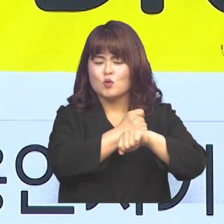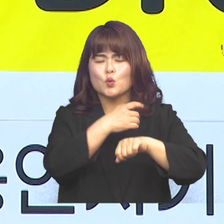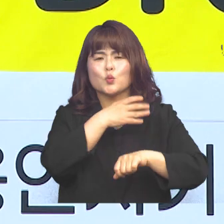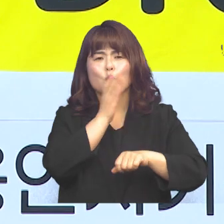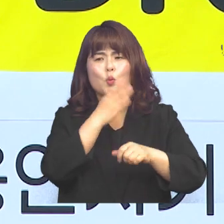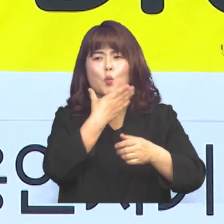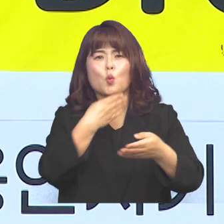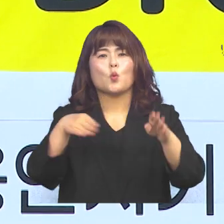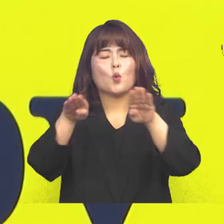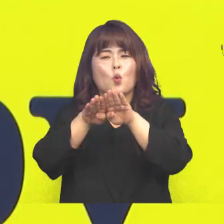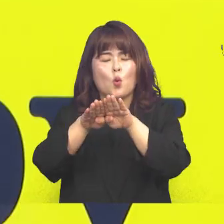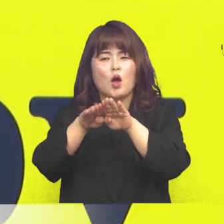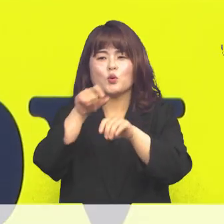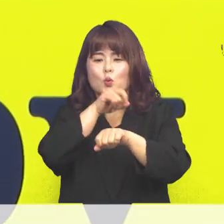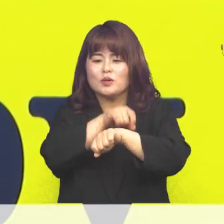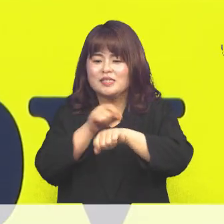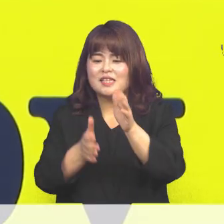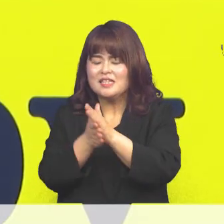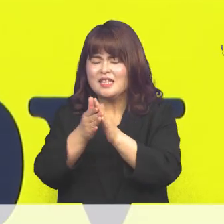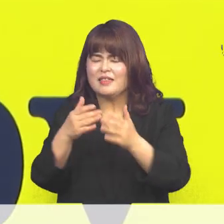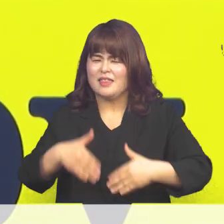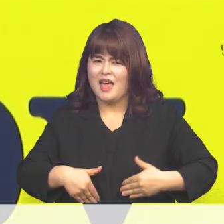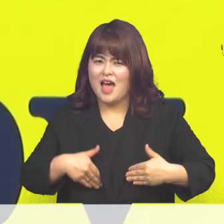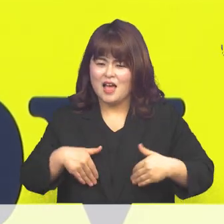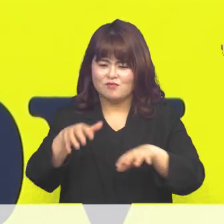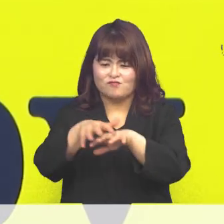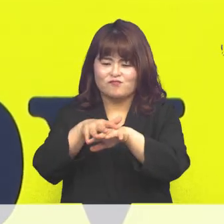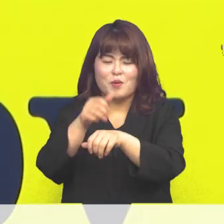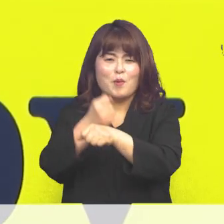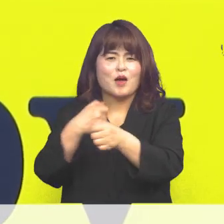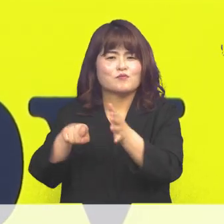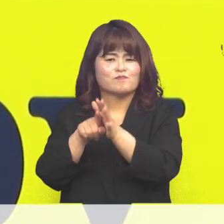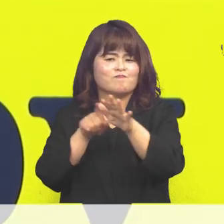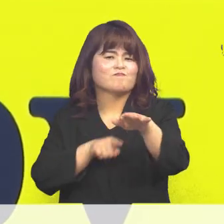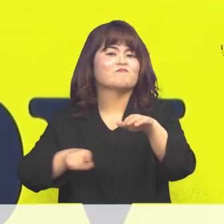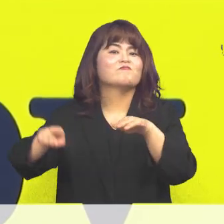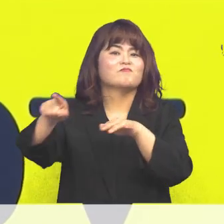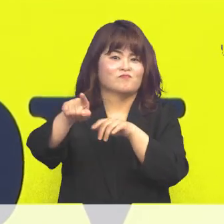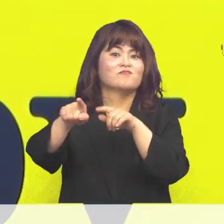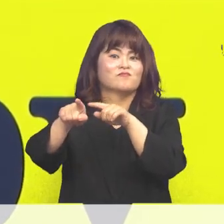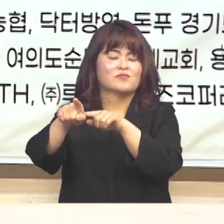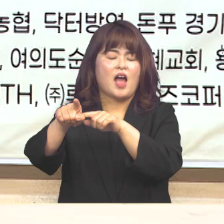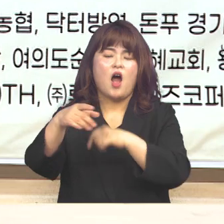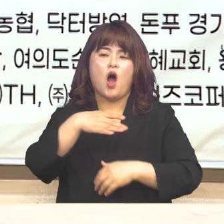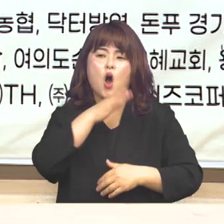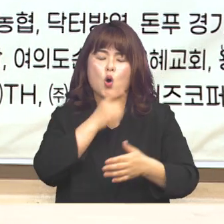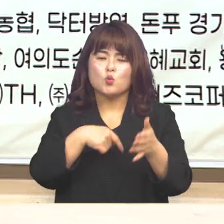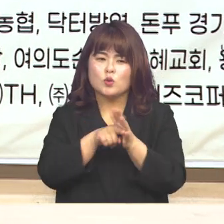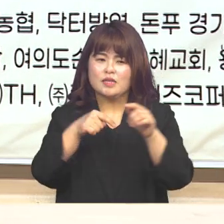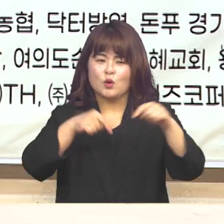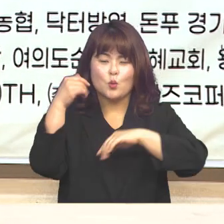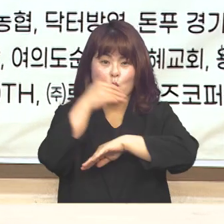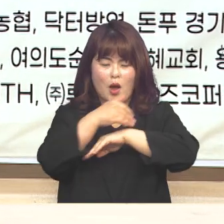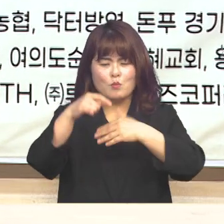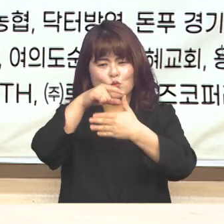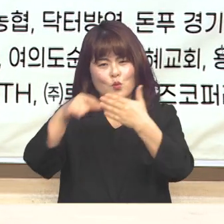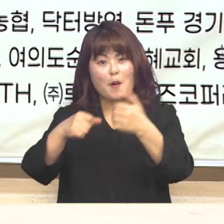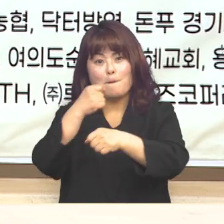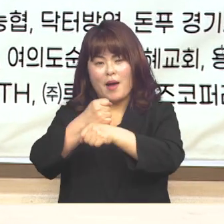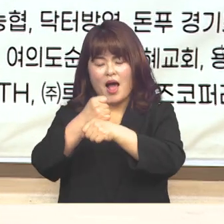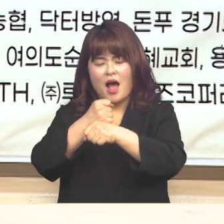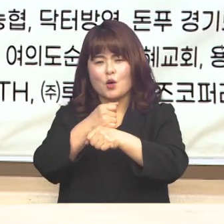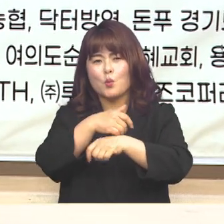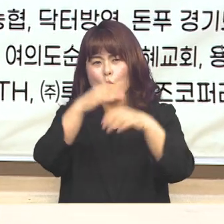용인시 기흥 노인복지관은 용인특례시가 따뜻한 공동체가 될 수 있도록 솔선수범하고 있다며 어르신을 위한 정책과